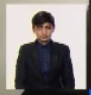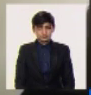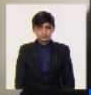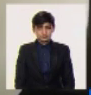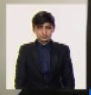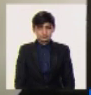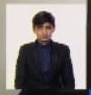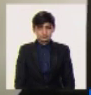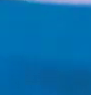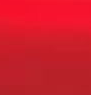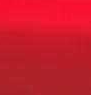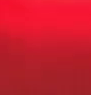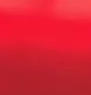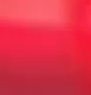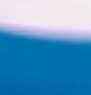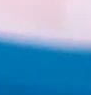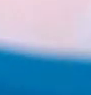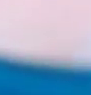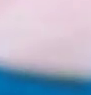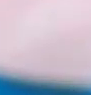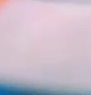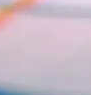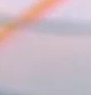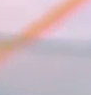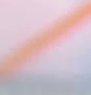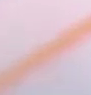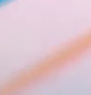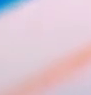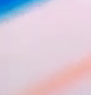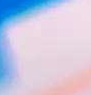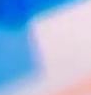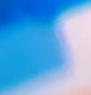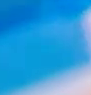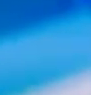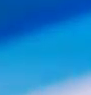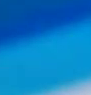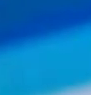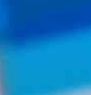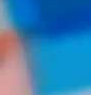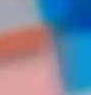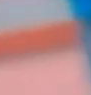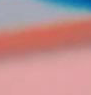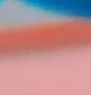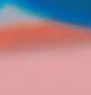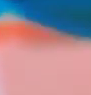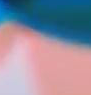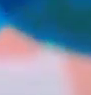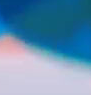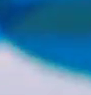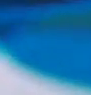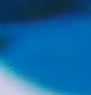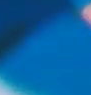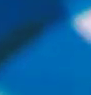Карагандинская область. Смотрите Информбюро на YouTube. Прямые эфиры, репортажи с места событий, аналитика,